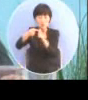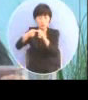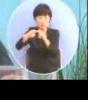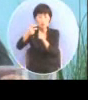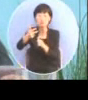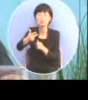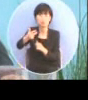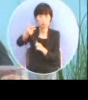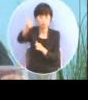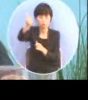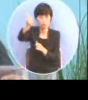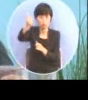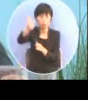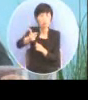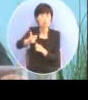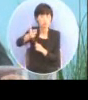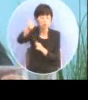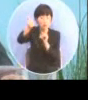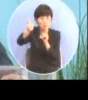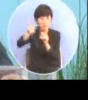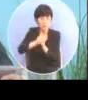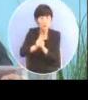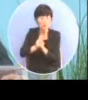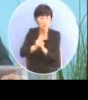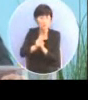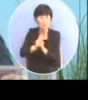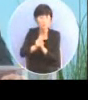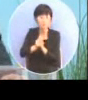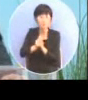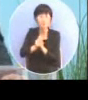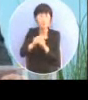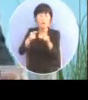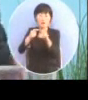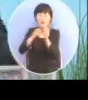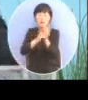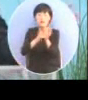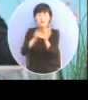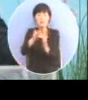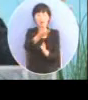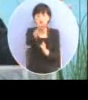Nói Chúa Giêsu là Chúa. Cái đây là cái điều quan trọng đấy.